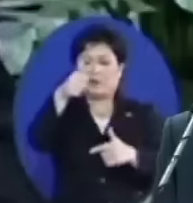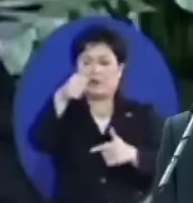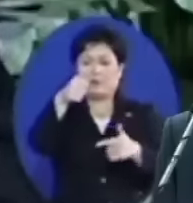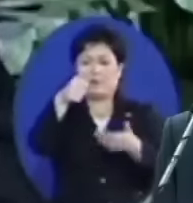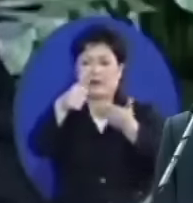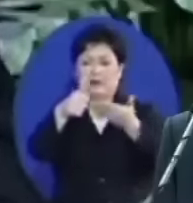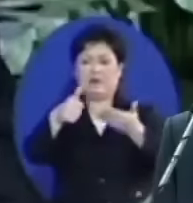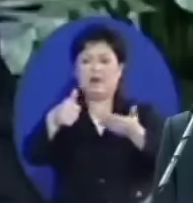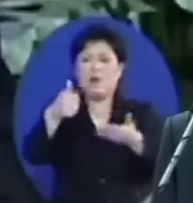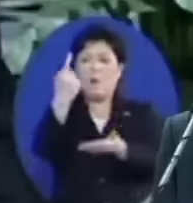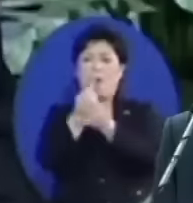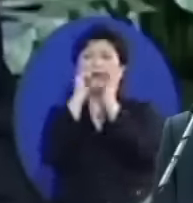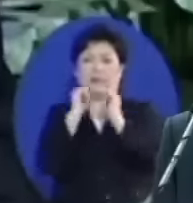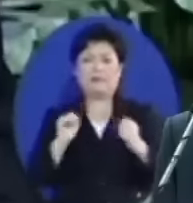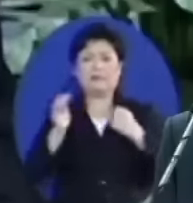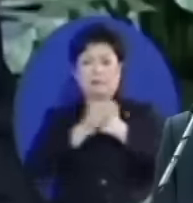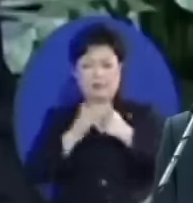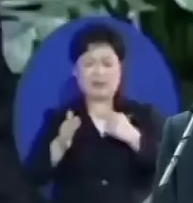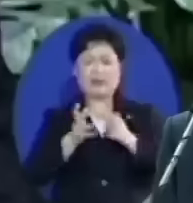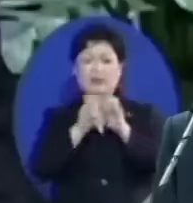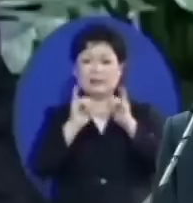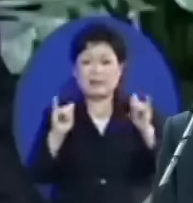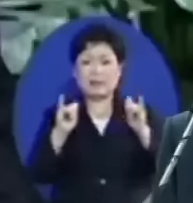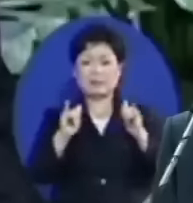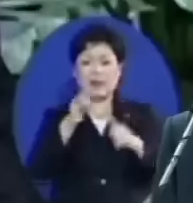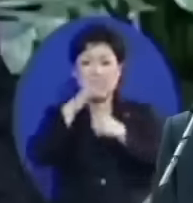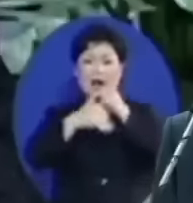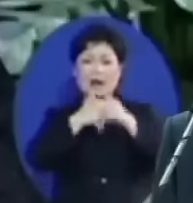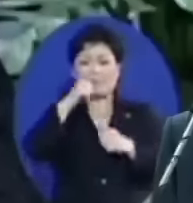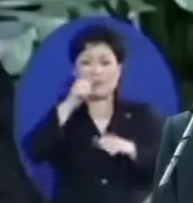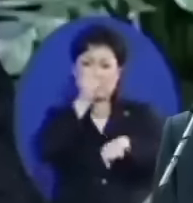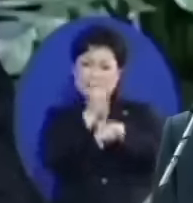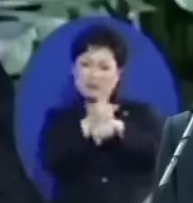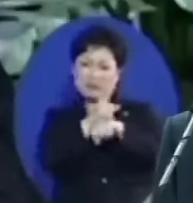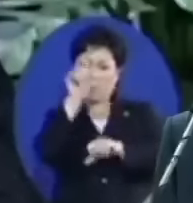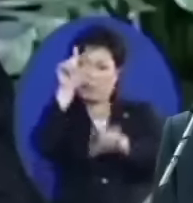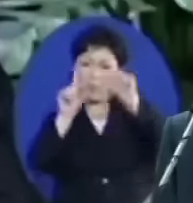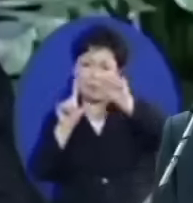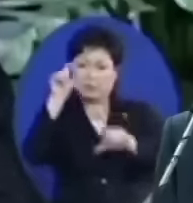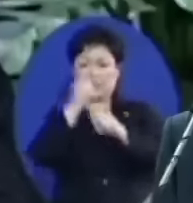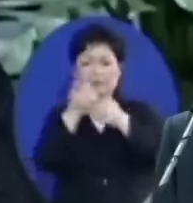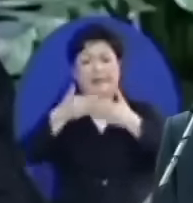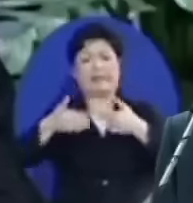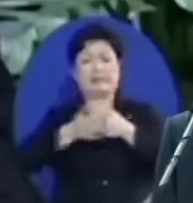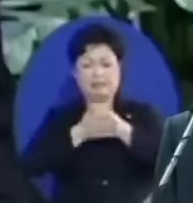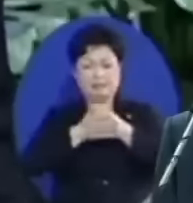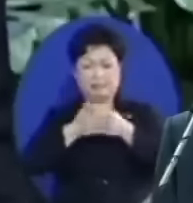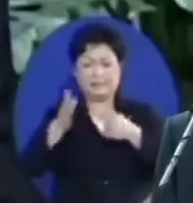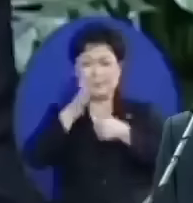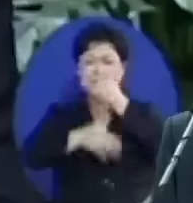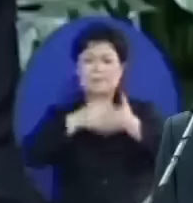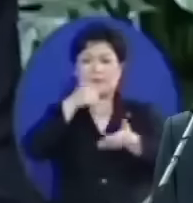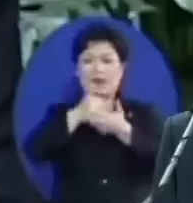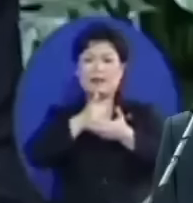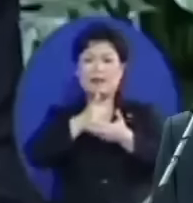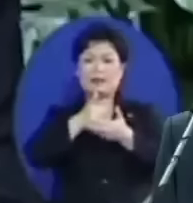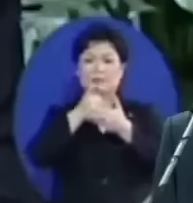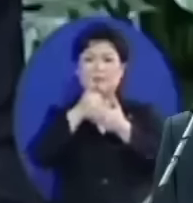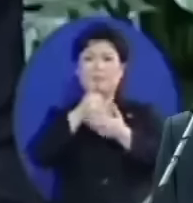되는 것입니다. 왜냐하면 사람은 하나님의 형상과 모양대로 지음을 받았기 때문에 하나님